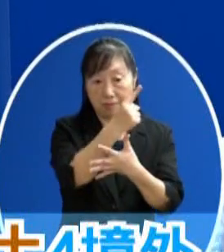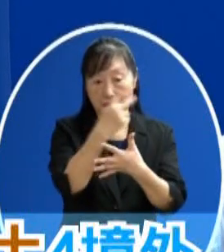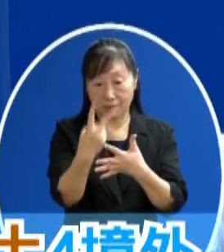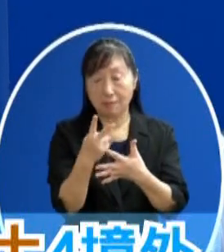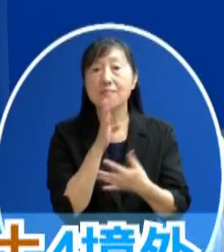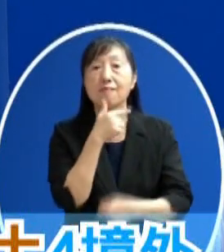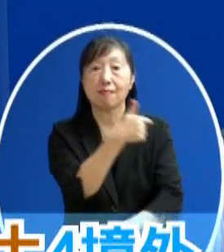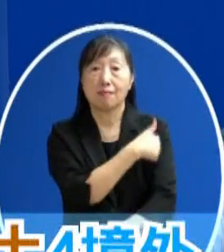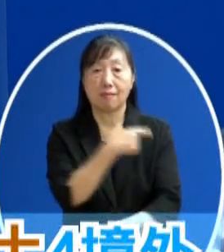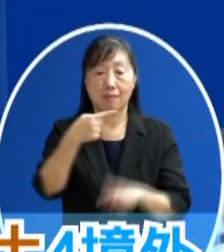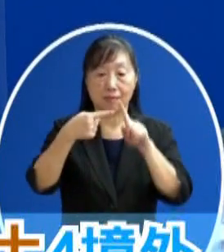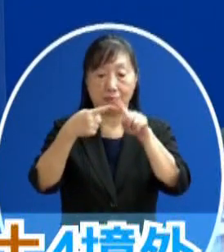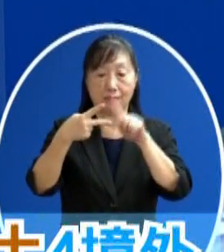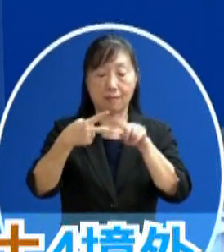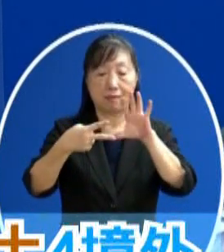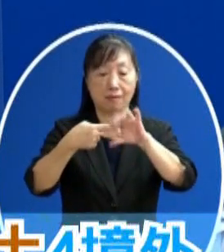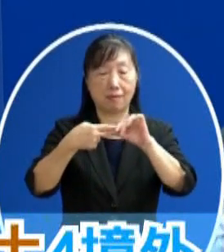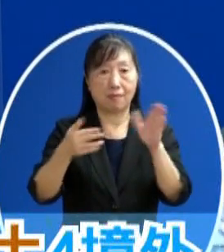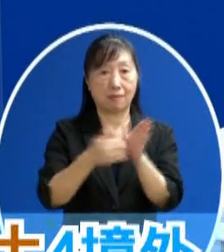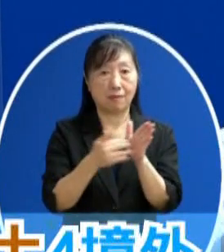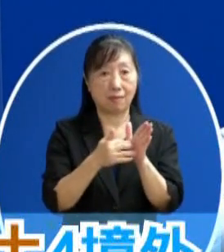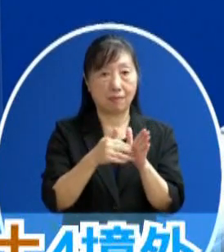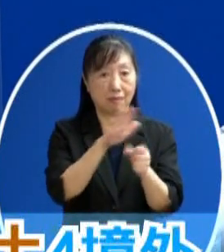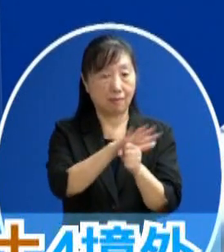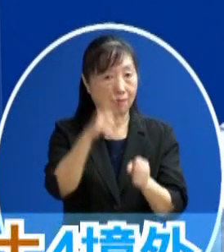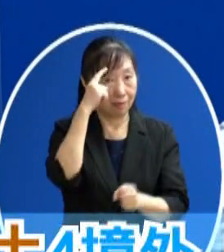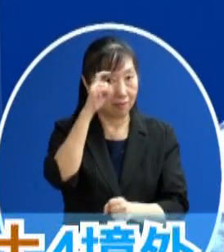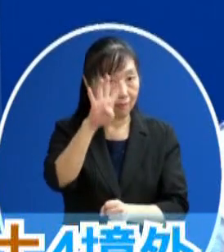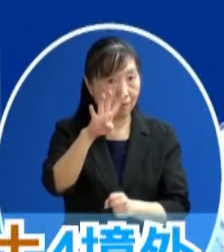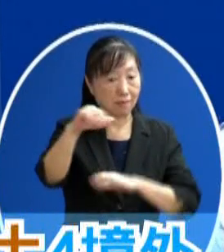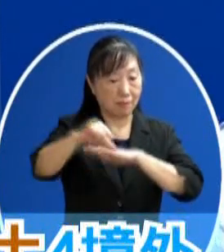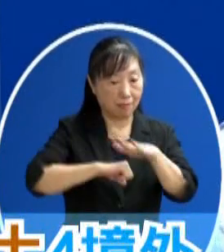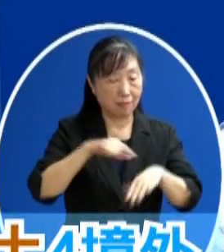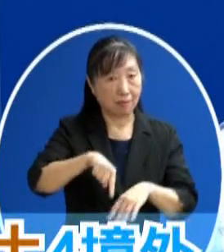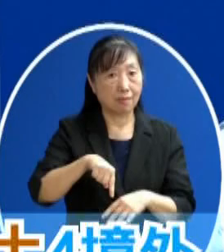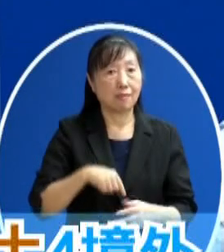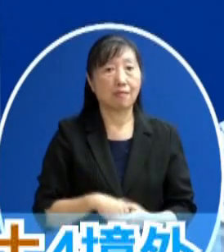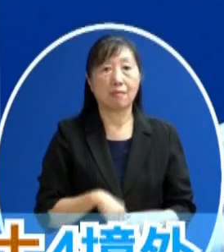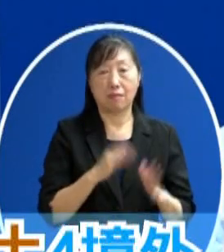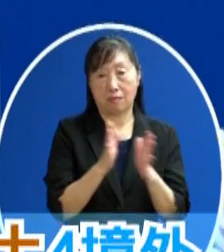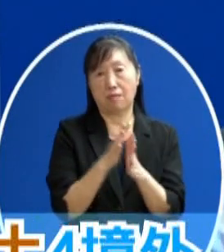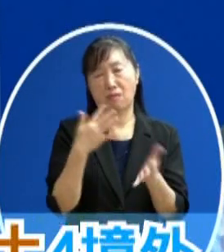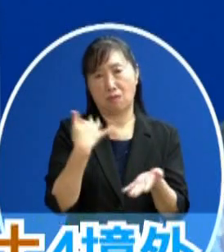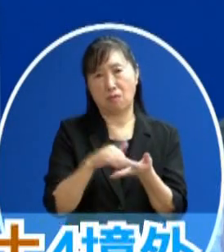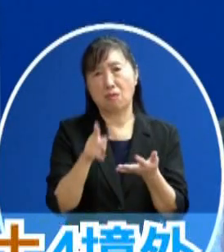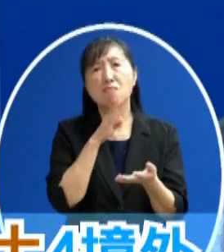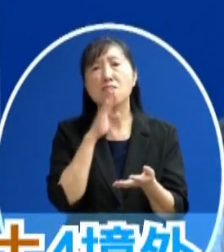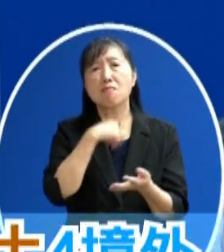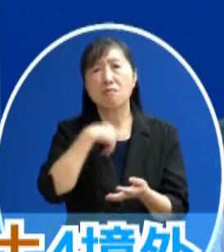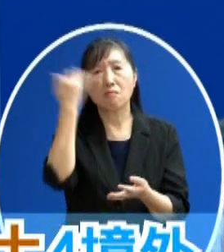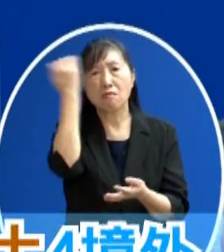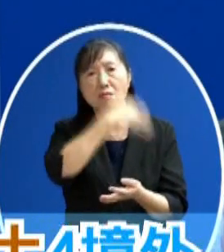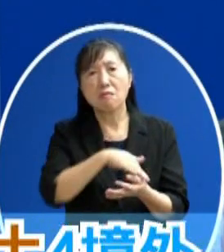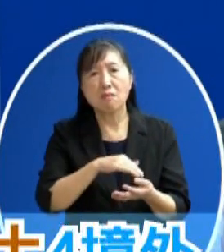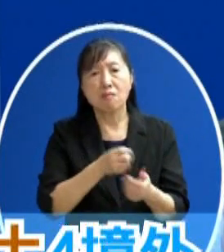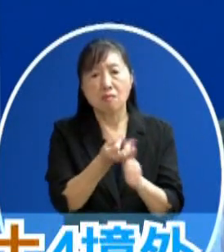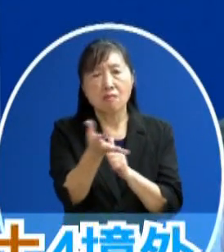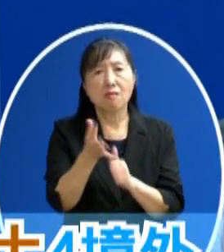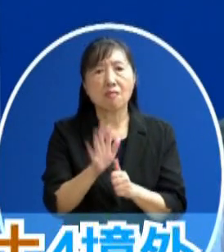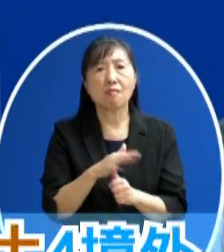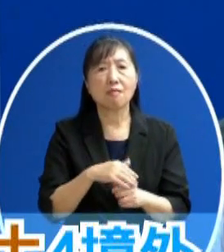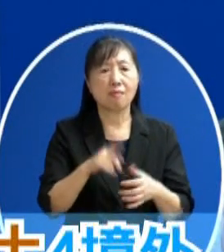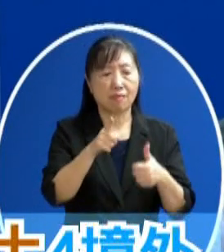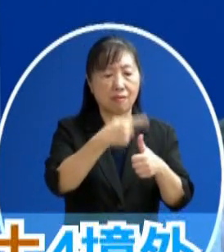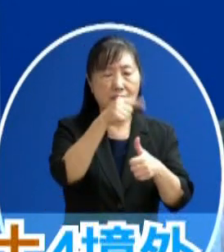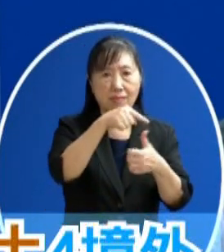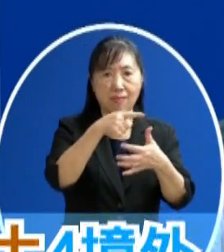最新消息来关注是七月底的时候，卫福部曾经开放说有紧急出国需求的民众可以持机票证明到医院接种第二剂的疫